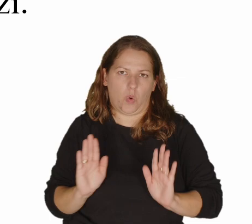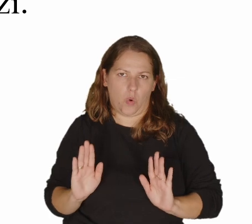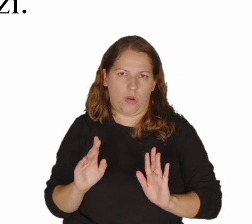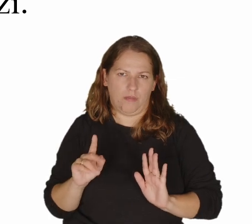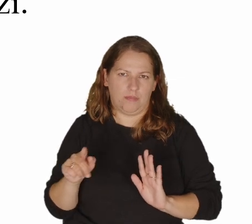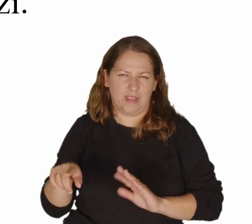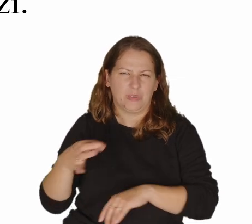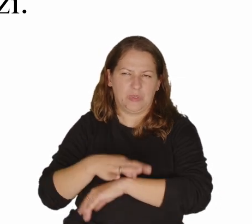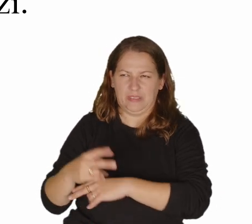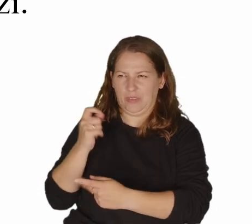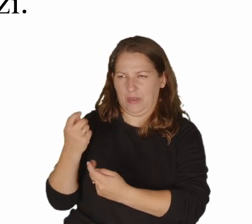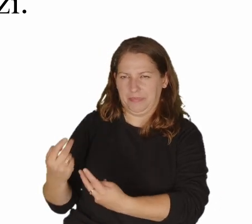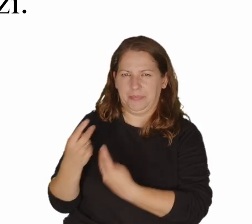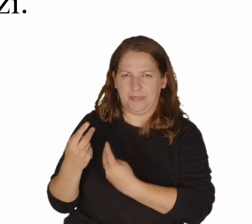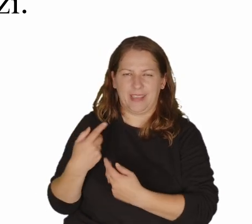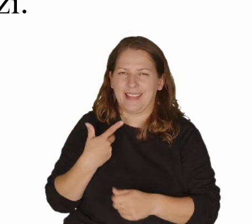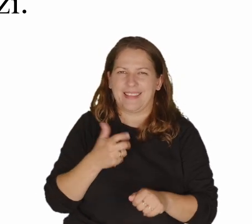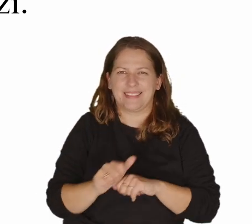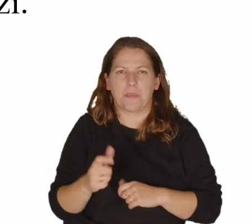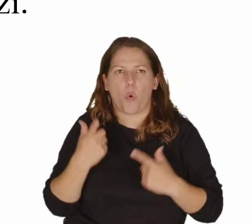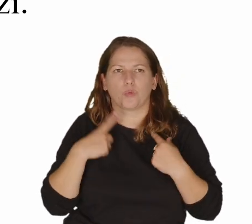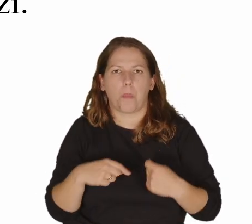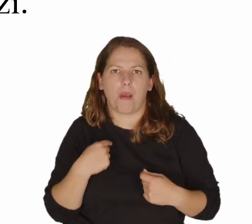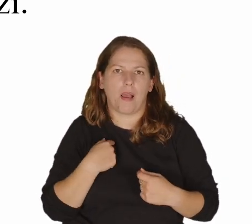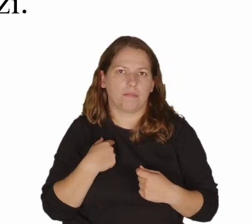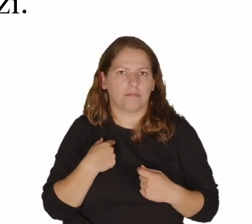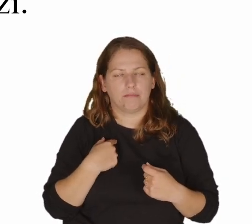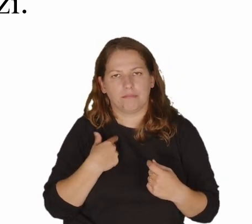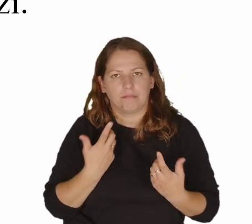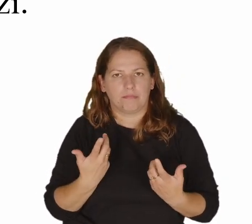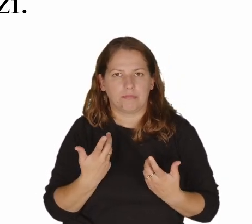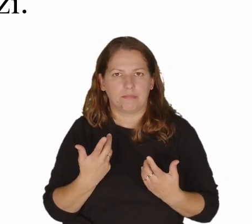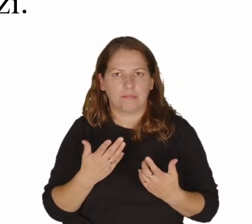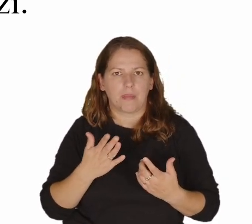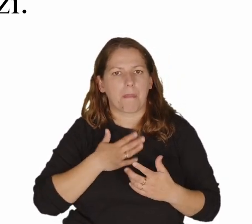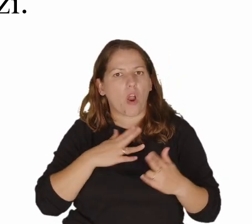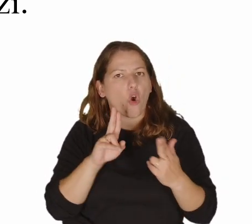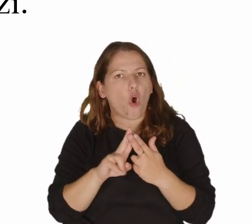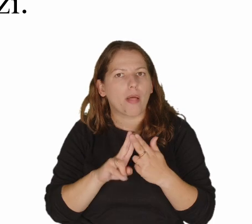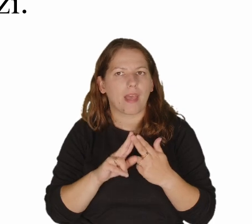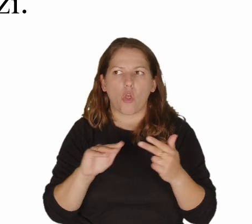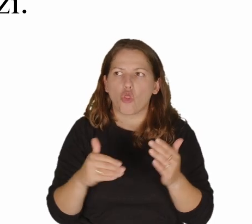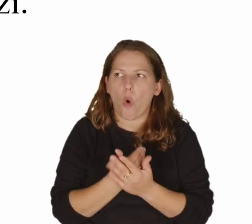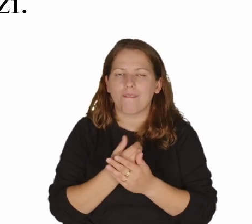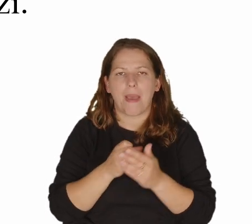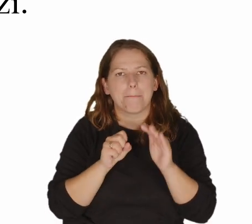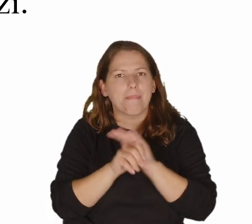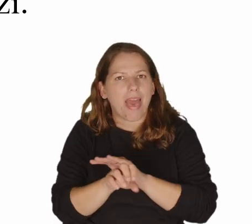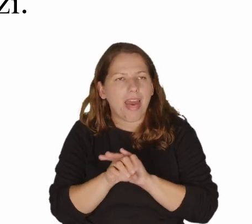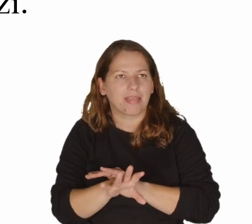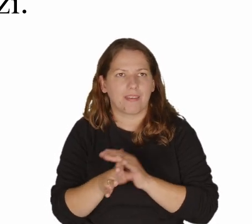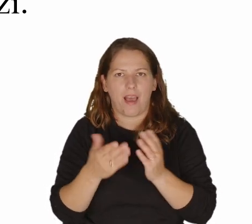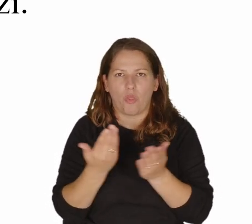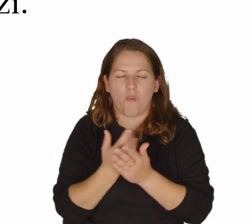No bo nie jestem osobą, która właściwie jakby ma kontakt z nowymi mediami, z